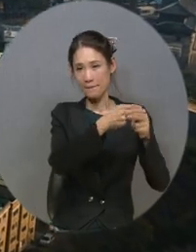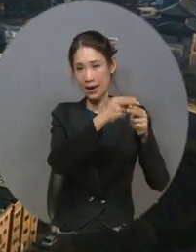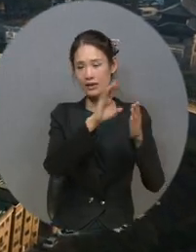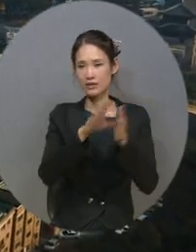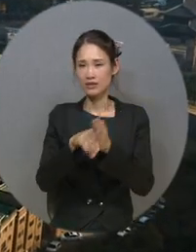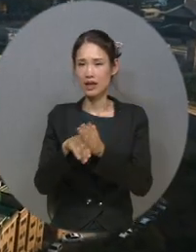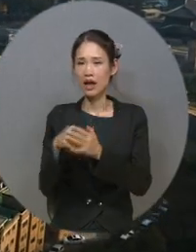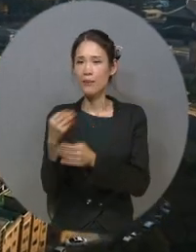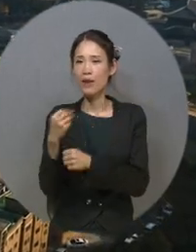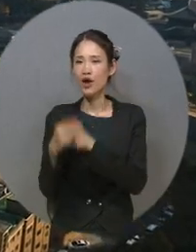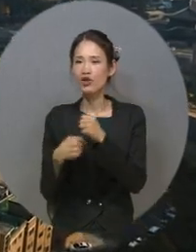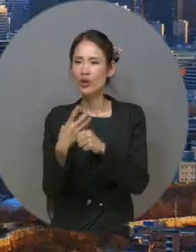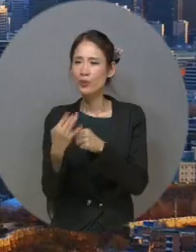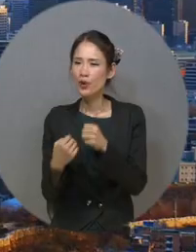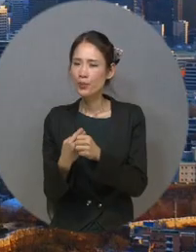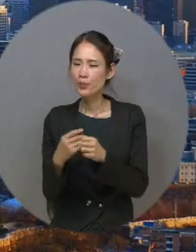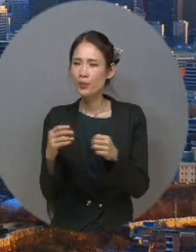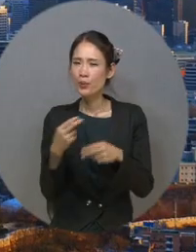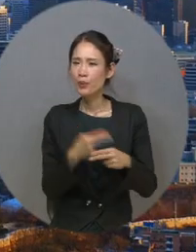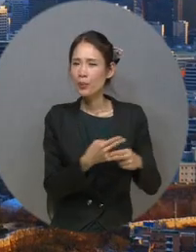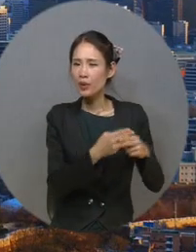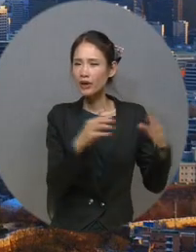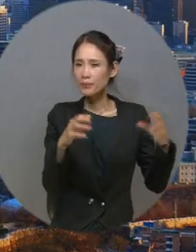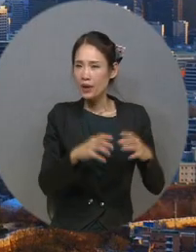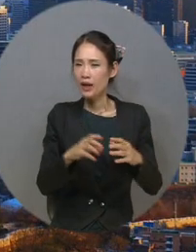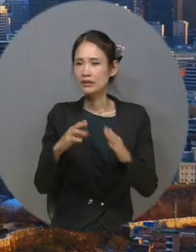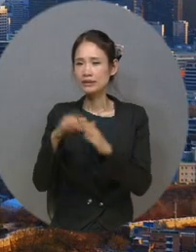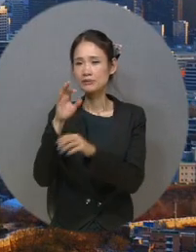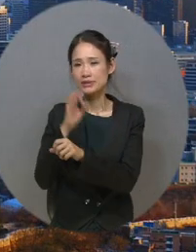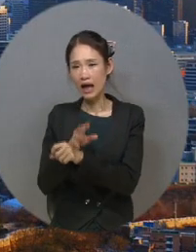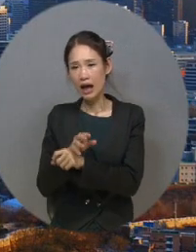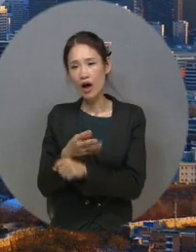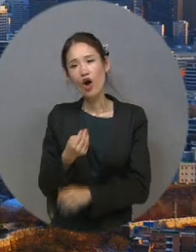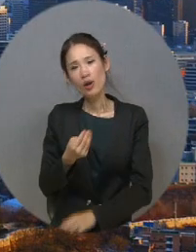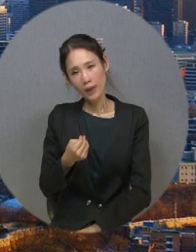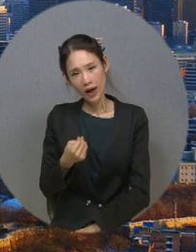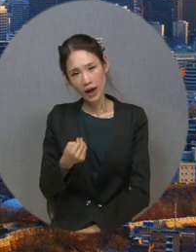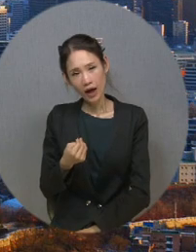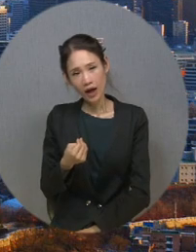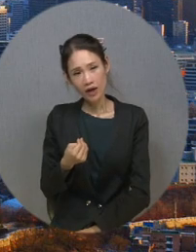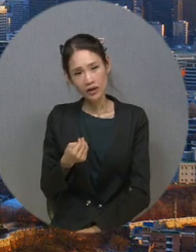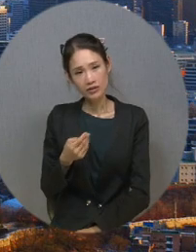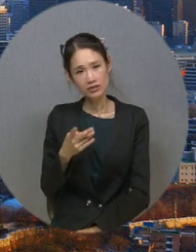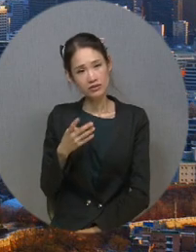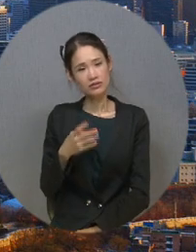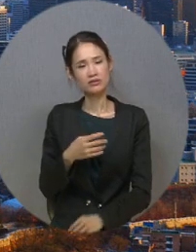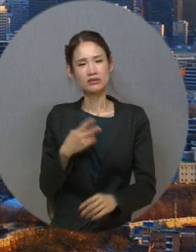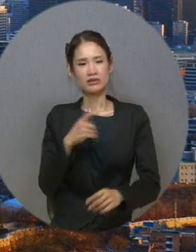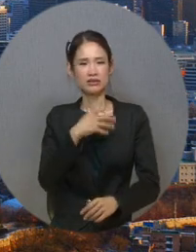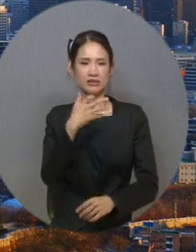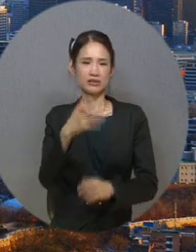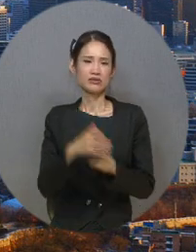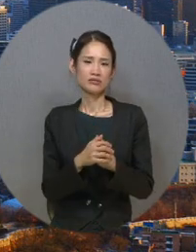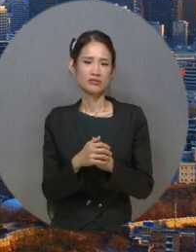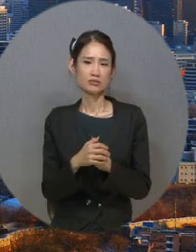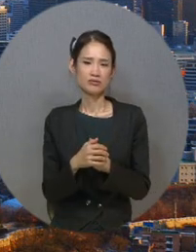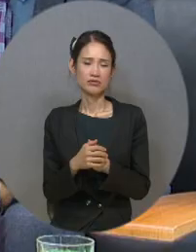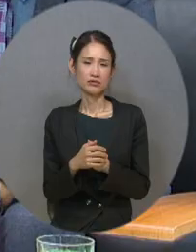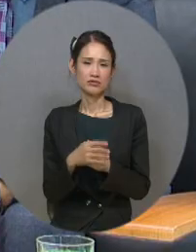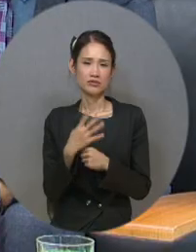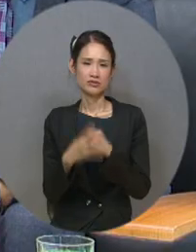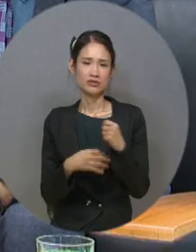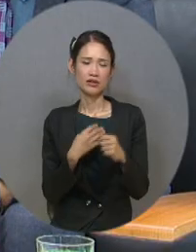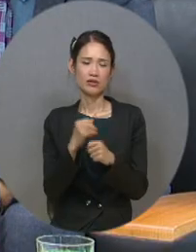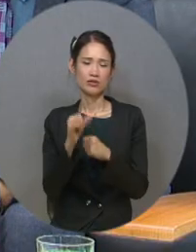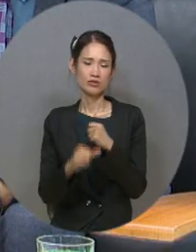집을 살 수 있느냐. 예. 2016년경으로 제가 기억하는데 그때 14년 정도 됐습니다. 근데 지금